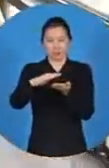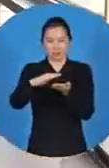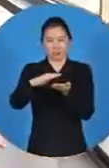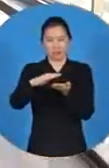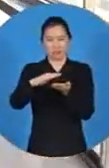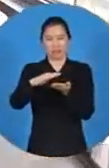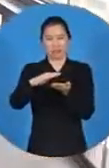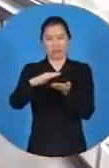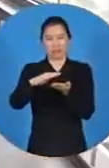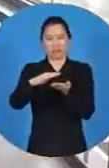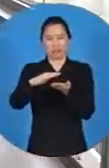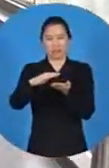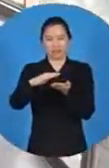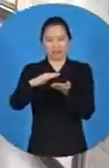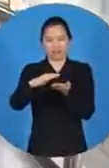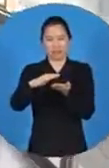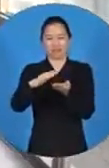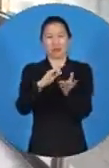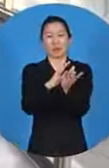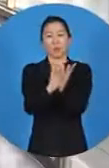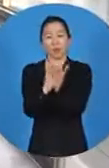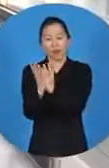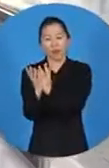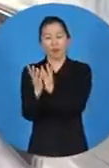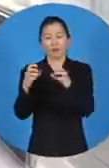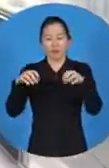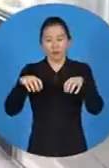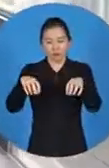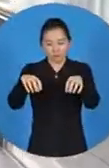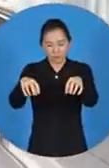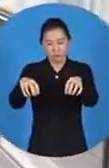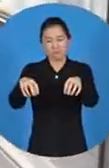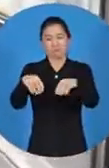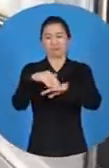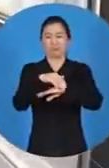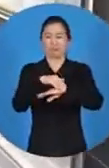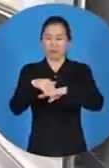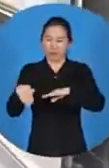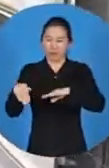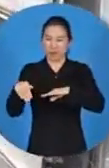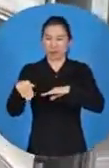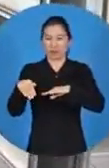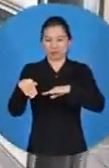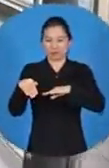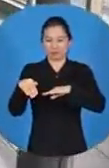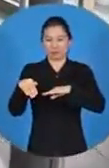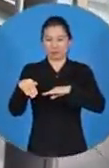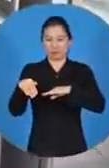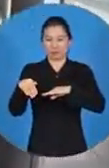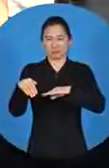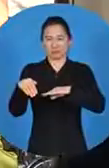。ここにはハイビスカスやプルメリアなどの鉢植えが並ぶ予定です。